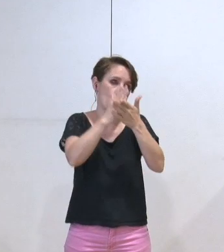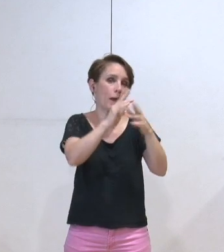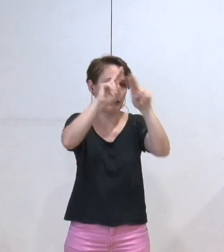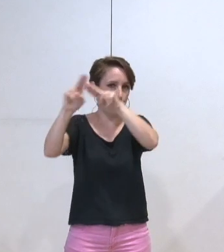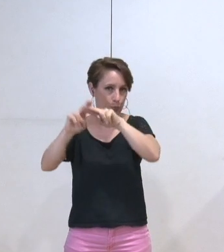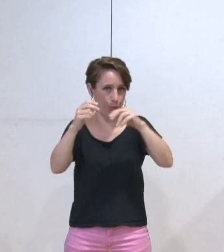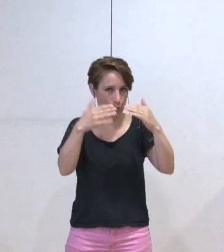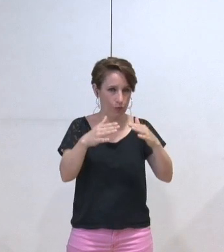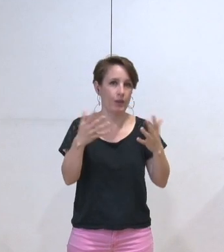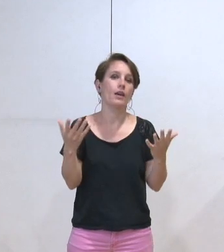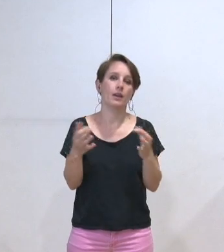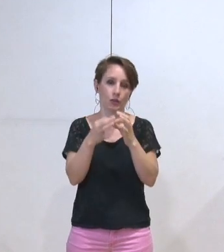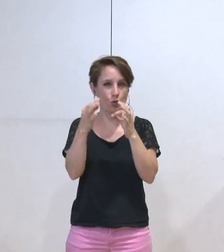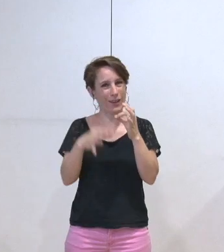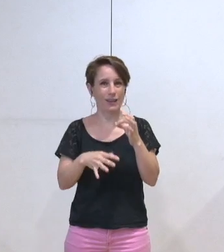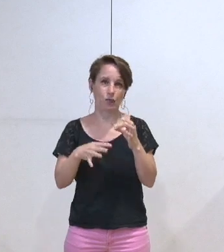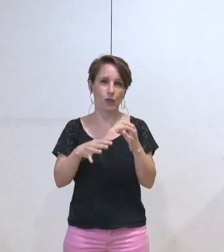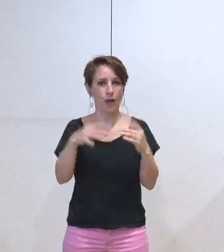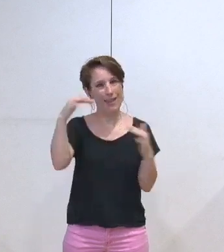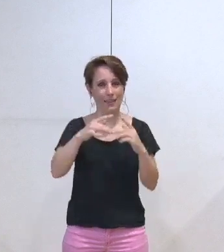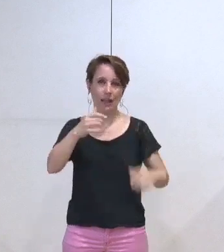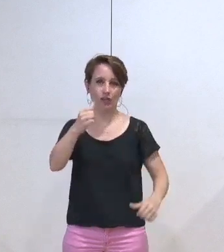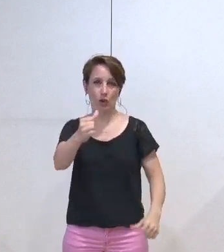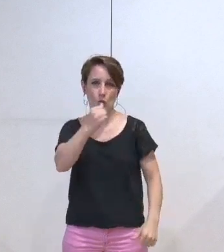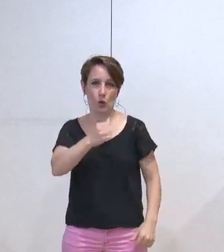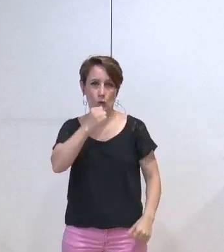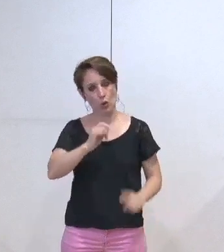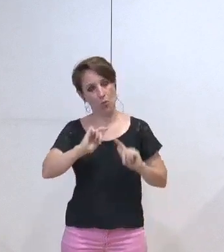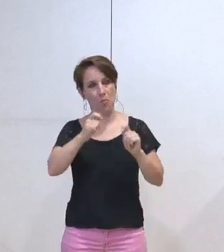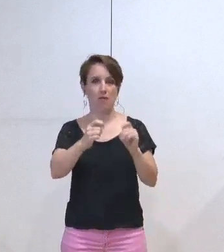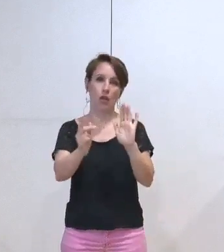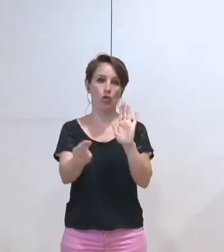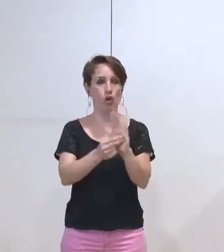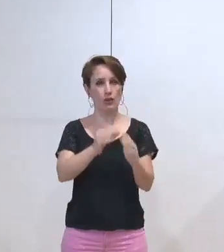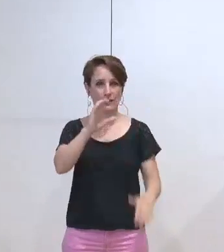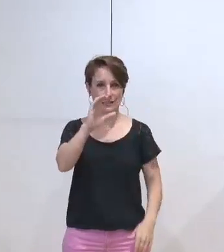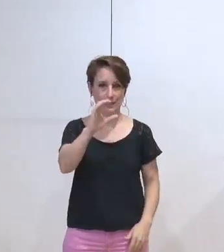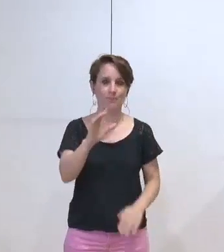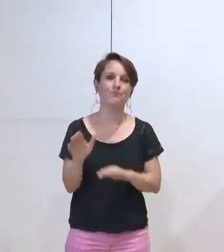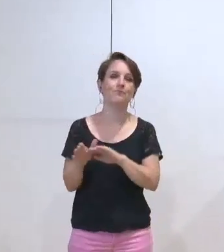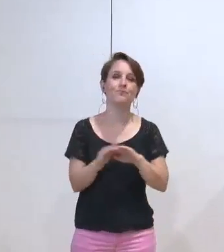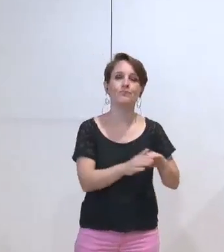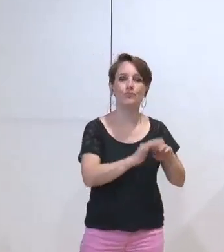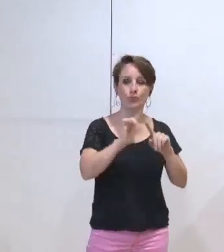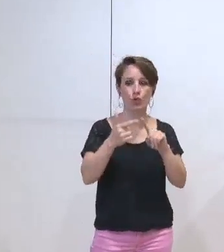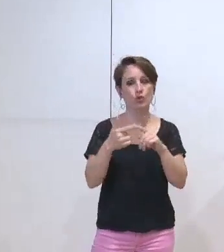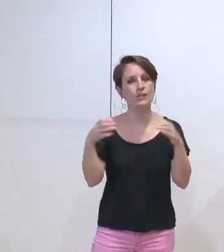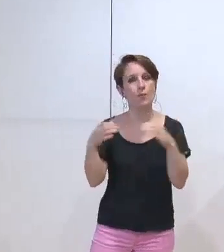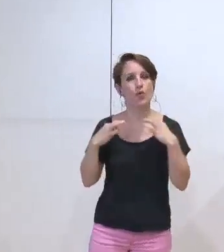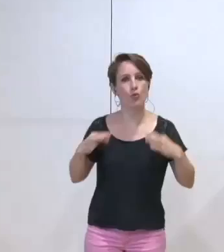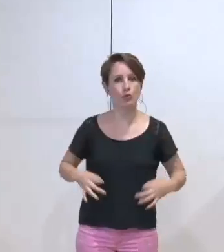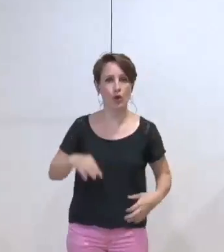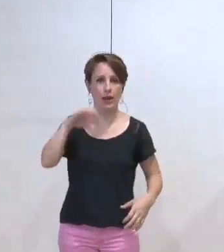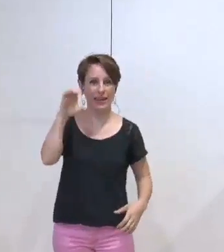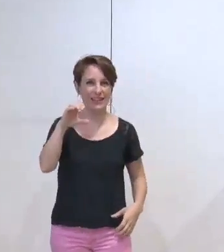énergétique donne la note C en ce qui concerne le groupe scolaire élsé chatin vous avez donc